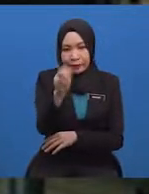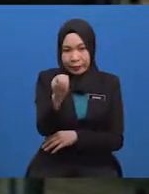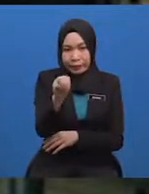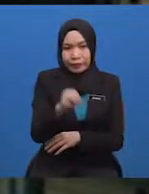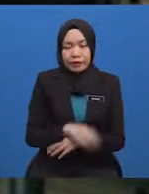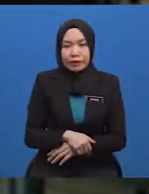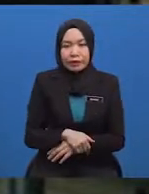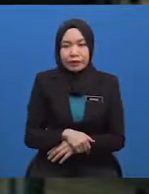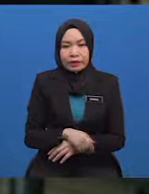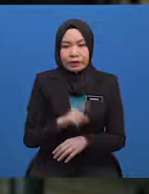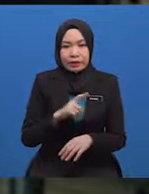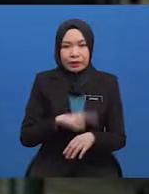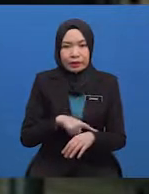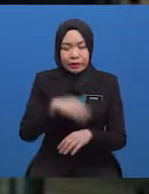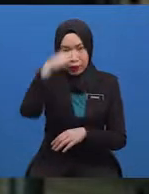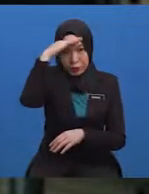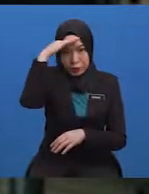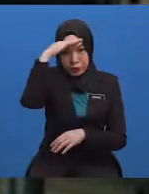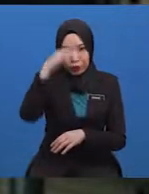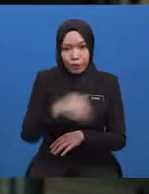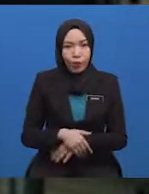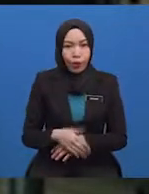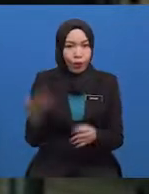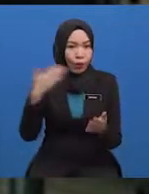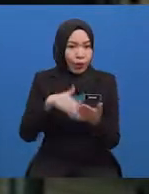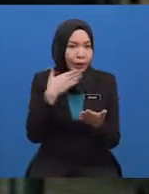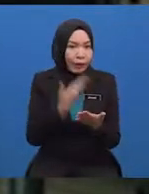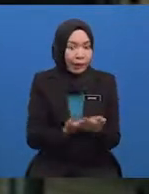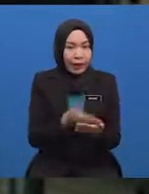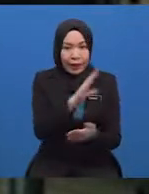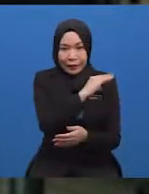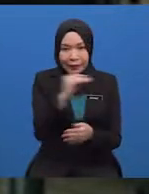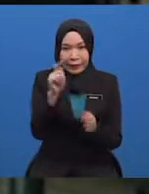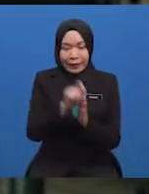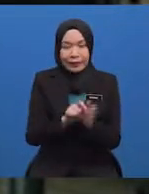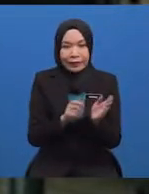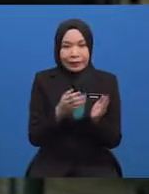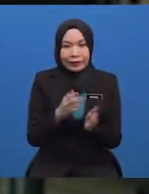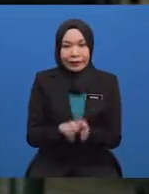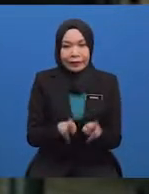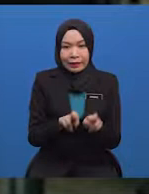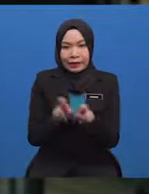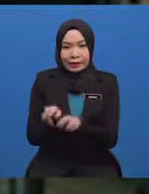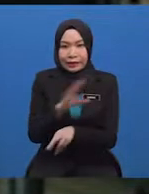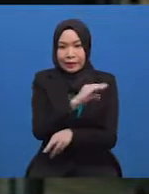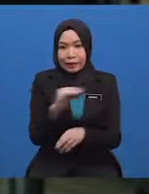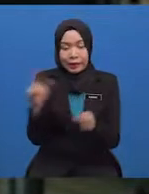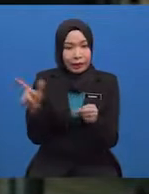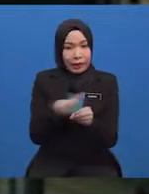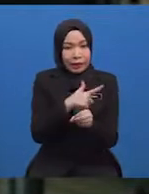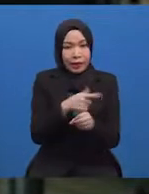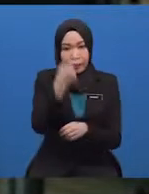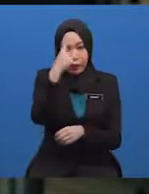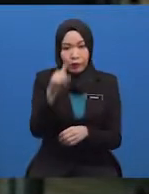Johor yang lebih sistematik, terancang dan menyeluruh berdasarkan ekonomi yang